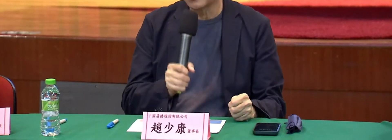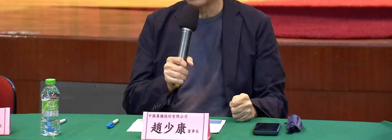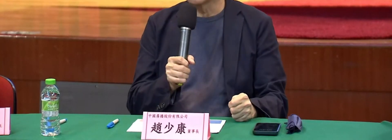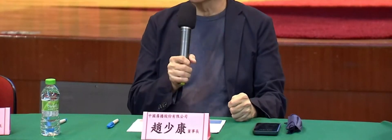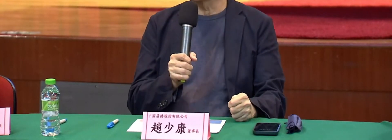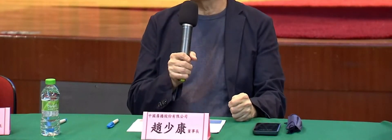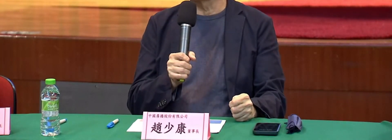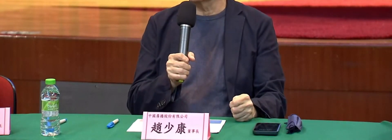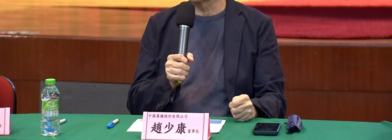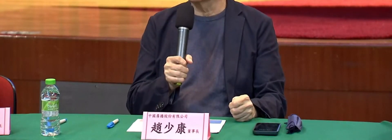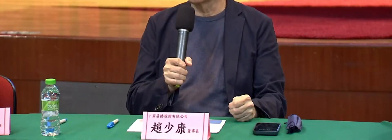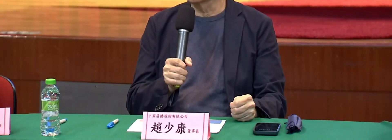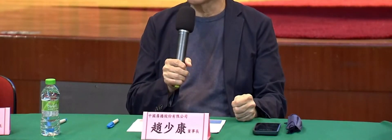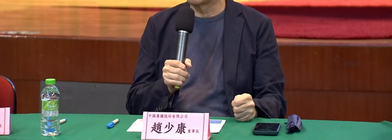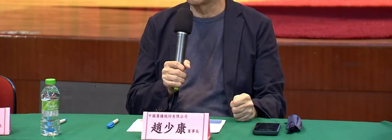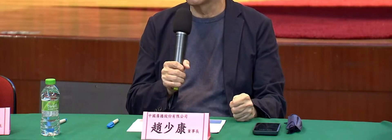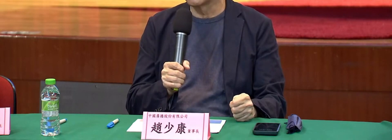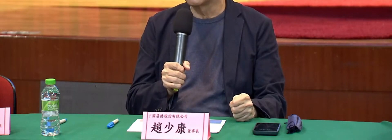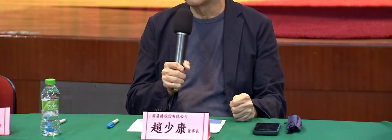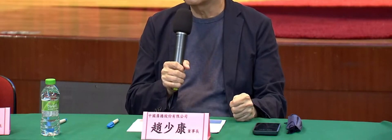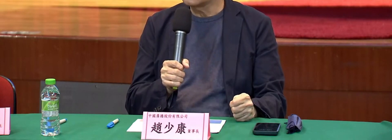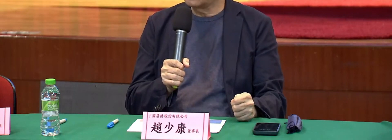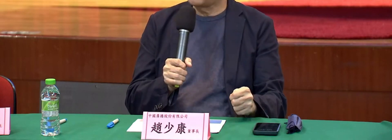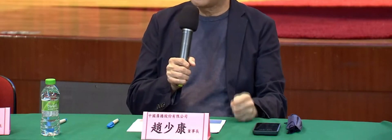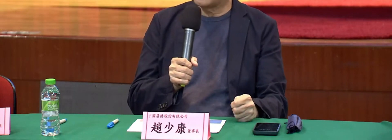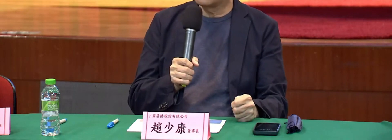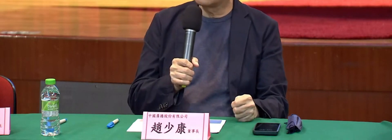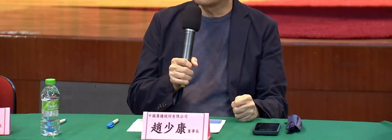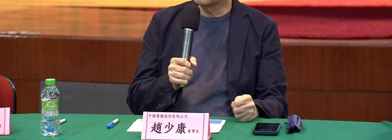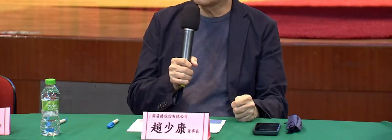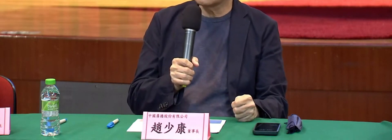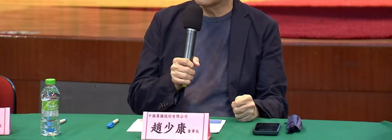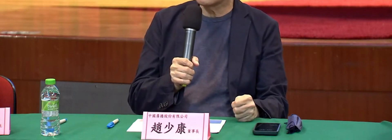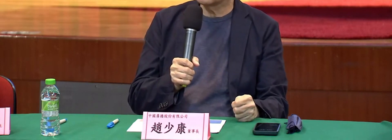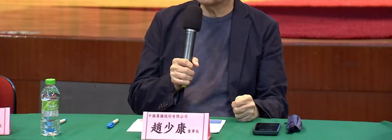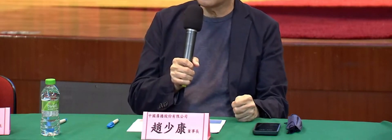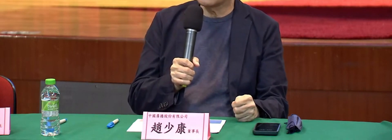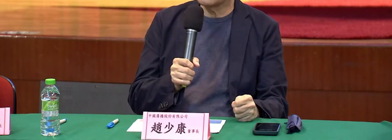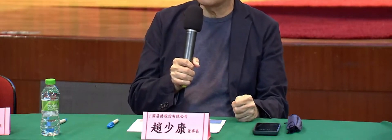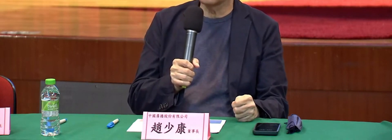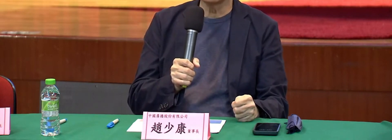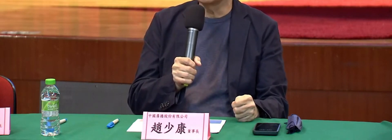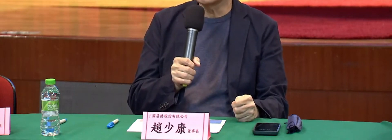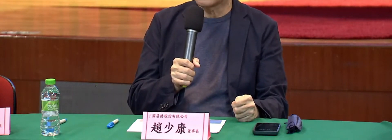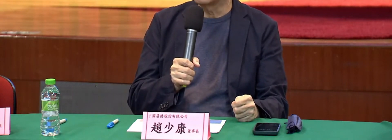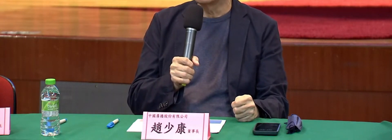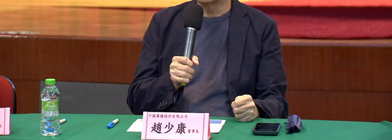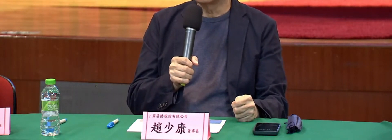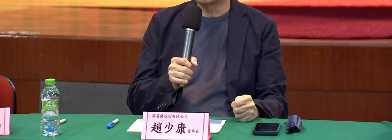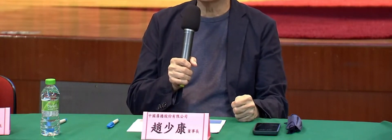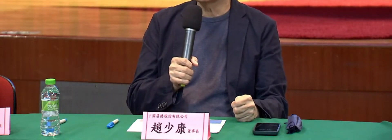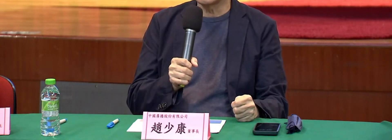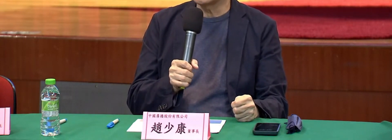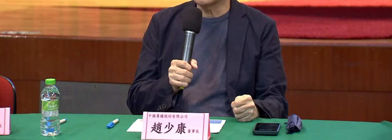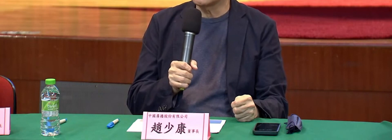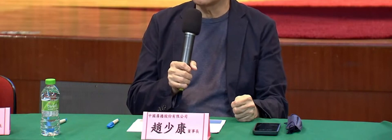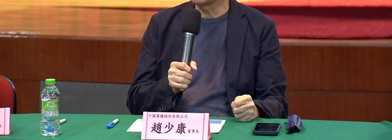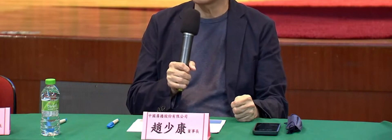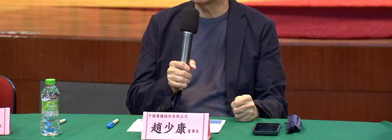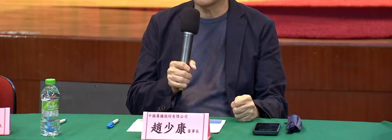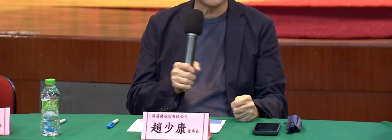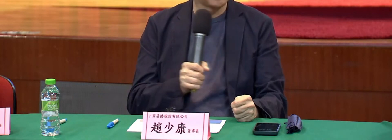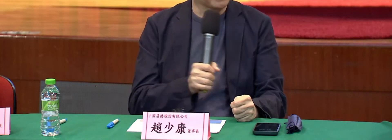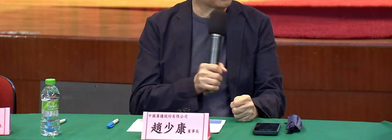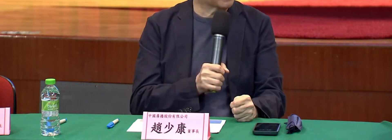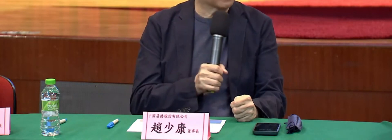缺，怎么好好的在故宫就打破了呢？这当然要赔啊，这不是讲讲就算了、啊、你吴密察，你把你的身家财产